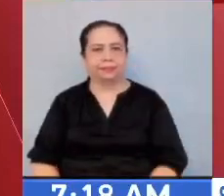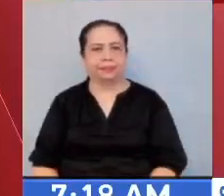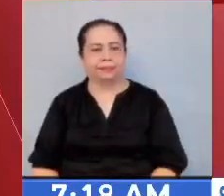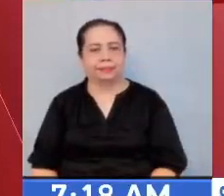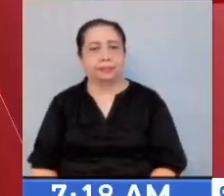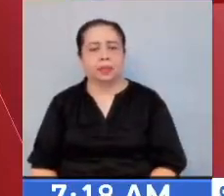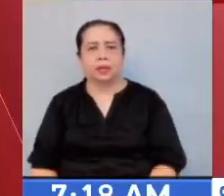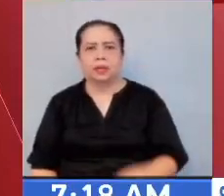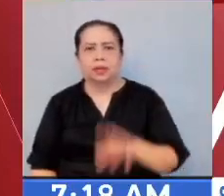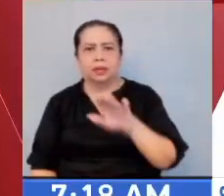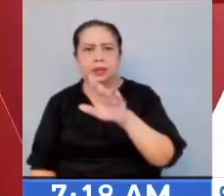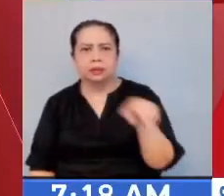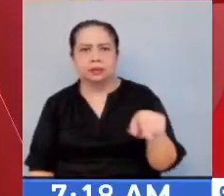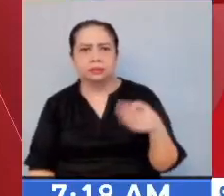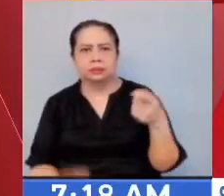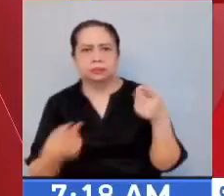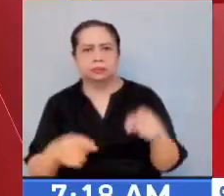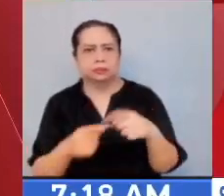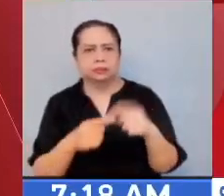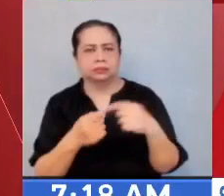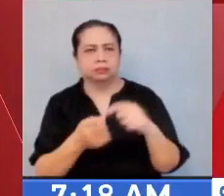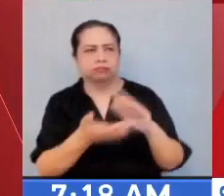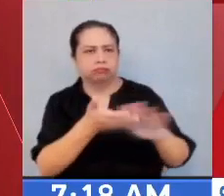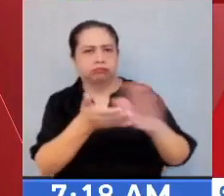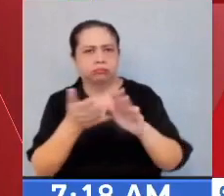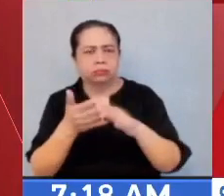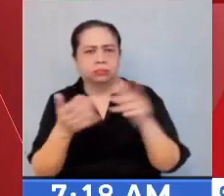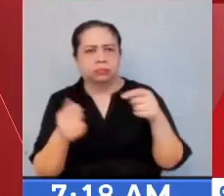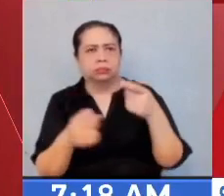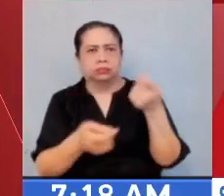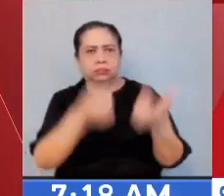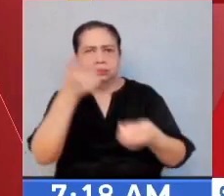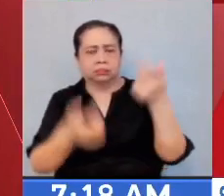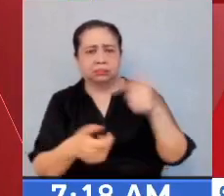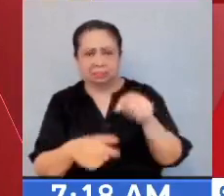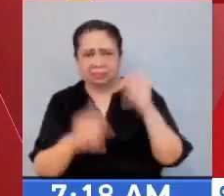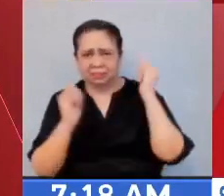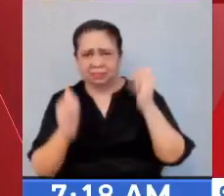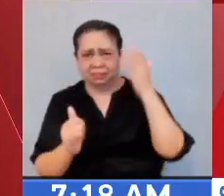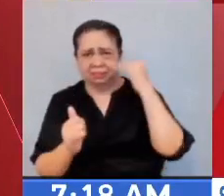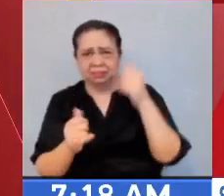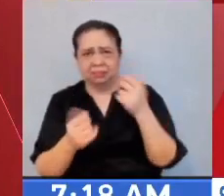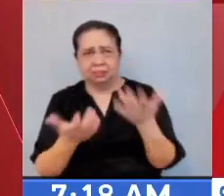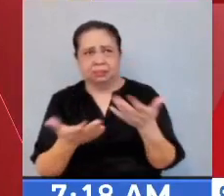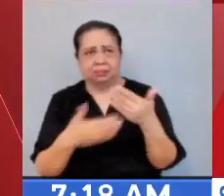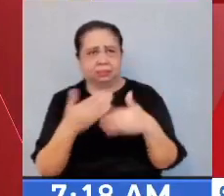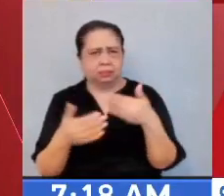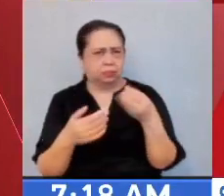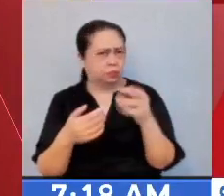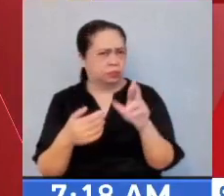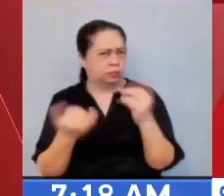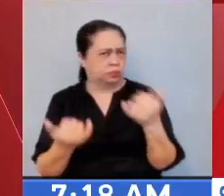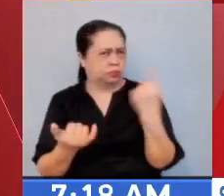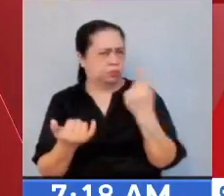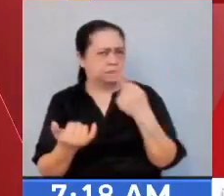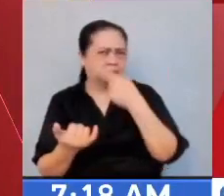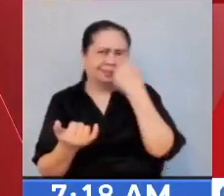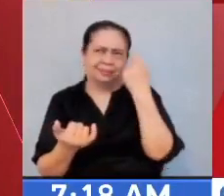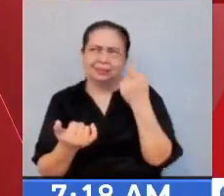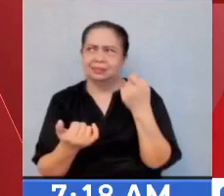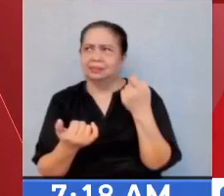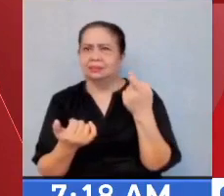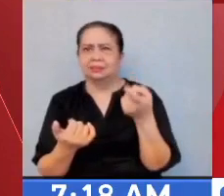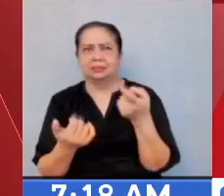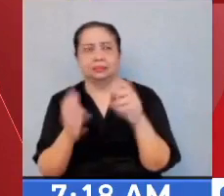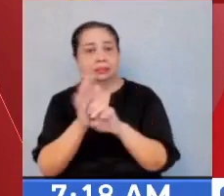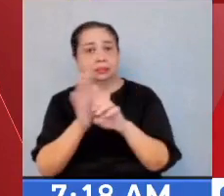saan nagkaroon ng clearing operations ang MMDA, ito ba dati na nilang ino-operate o ngayon lamang? Kasi di ba parang, halimbawa, ako yung motorista